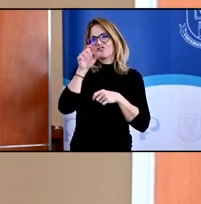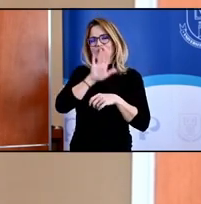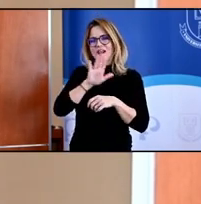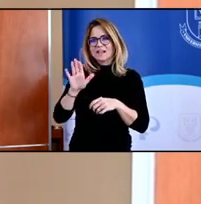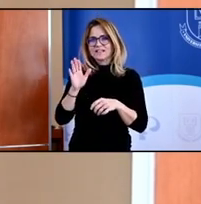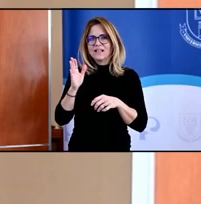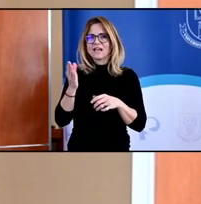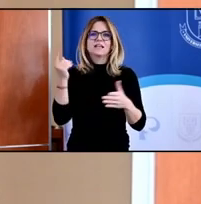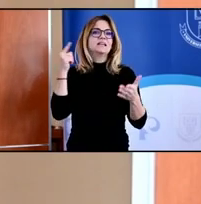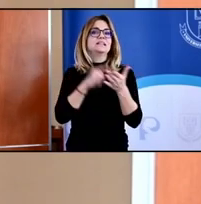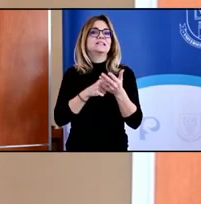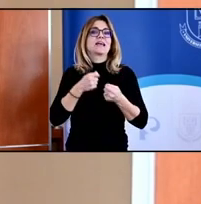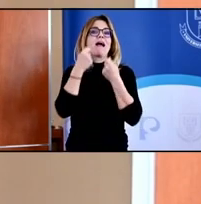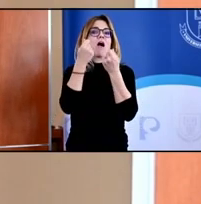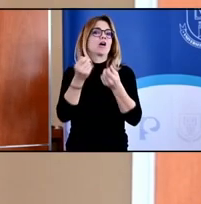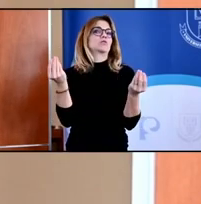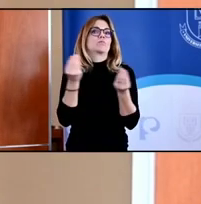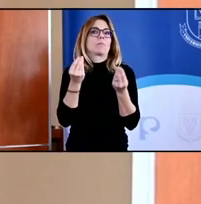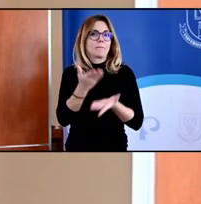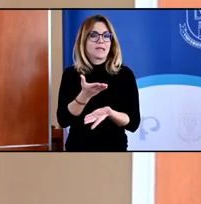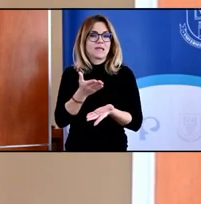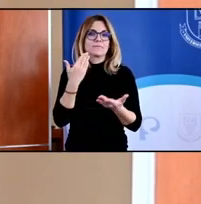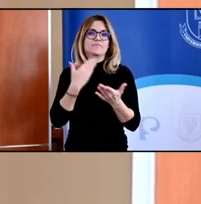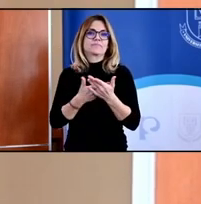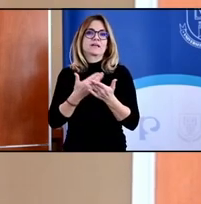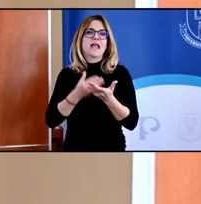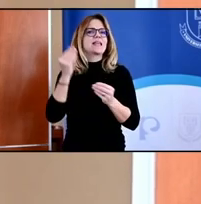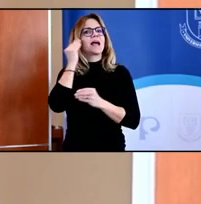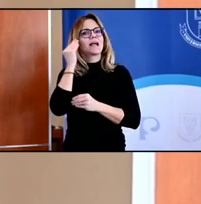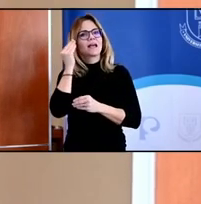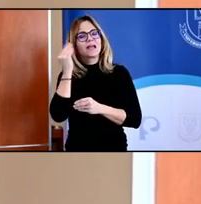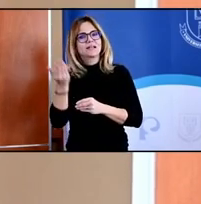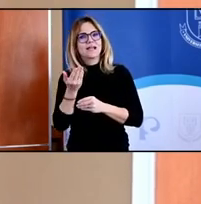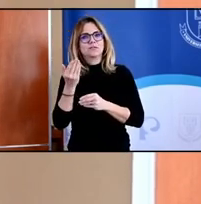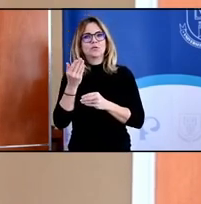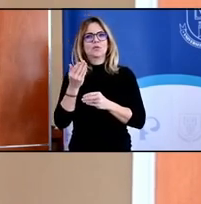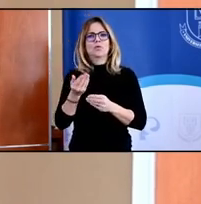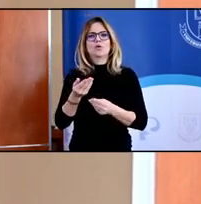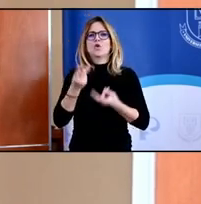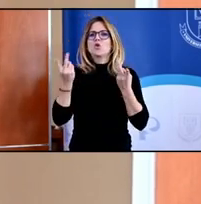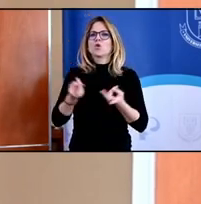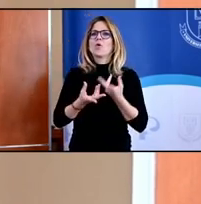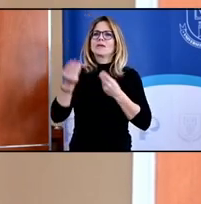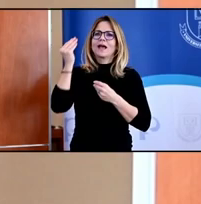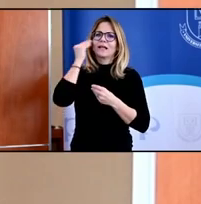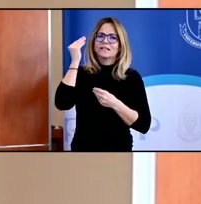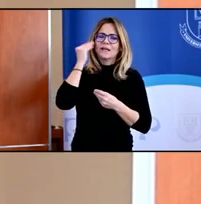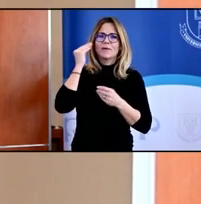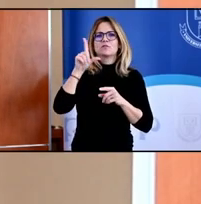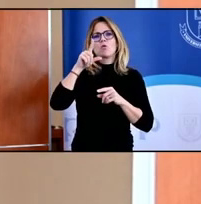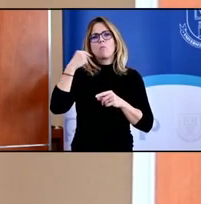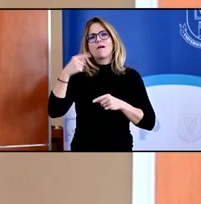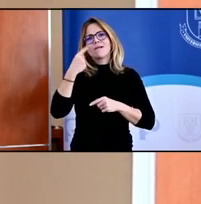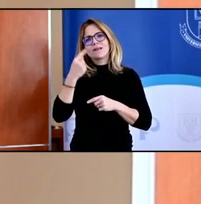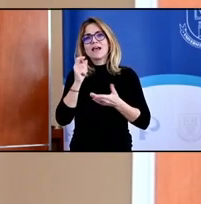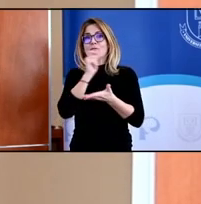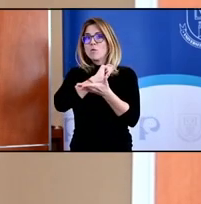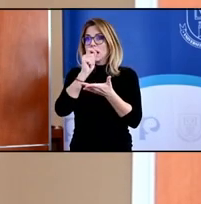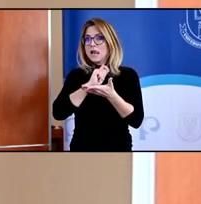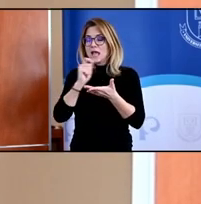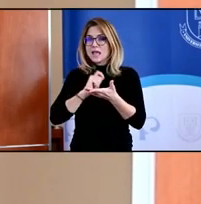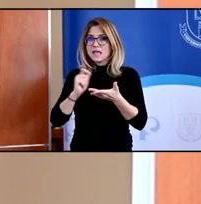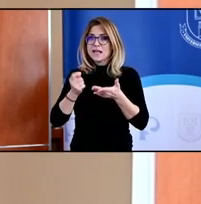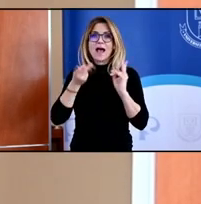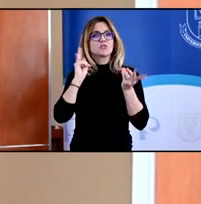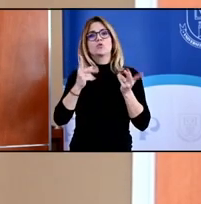célul tűztük ki azt hogy legyen egy érthető könnyen értelmezhető magyar nyelvű leírás arról hogy